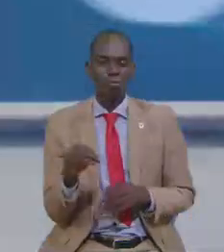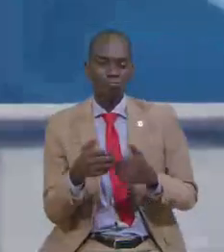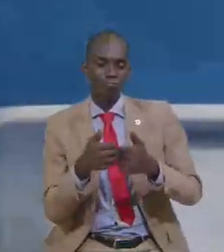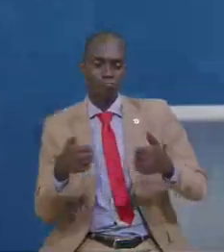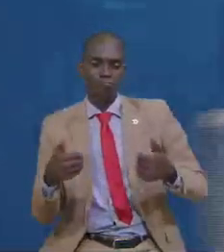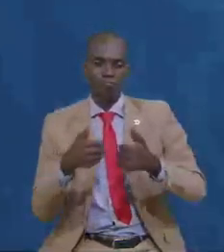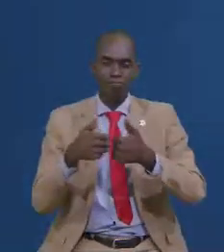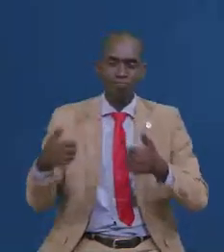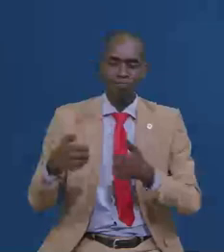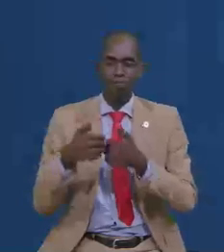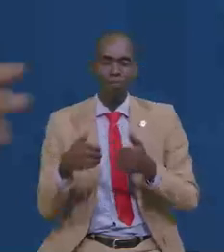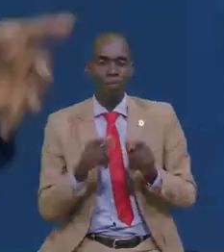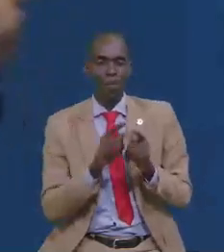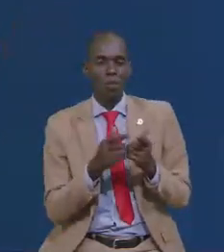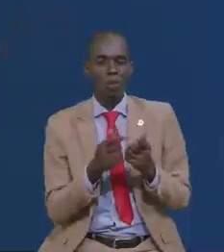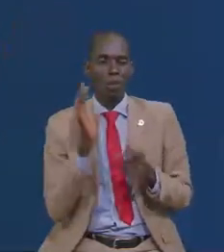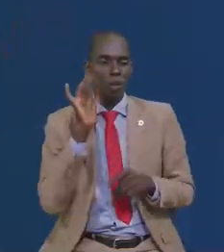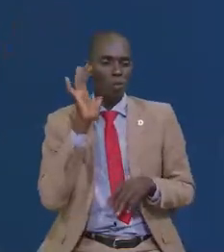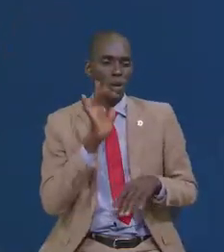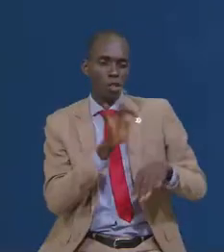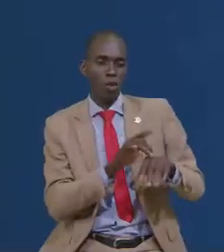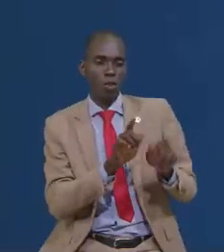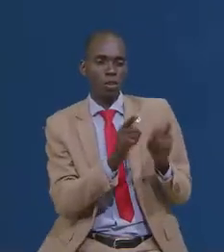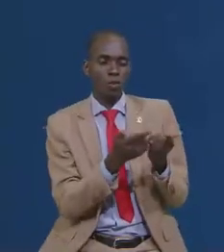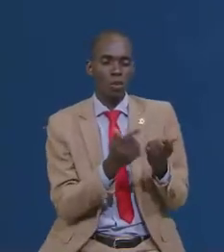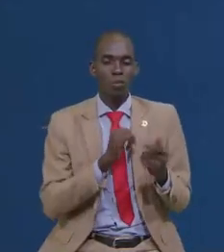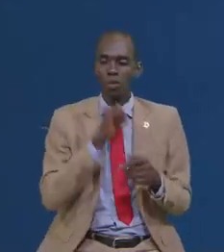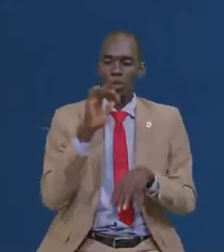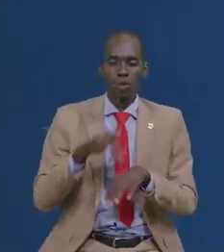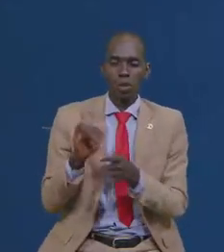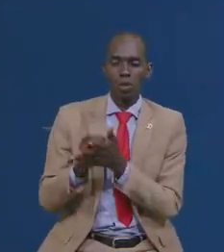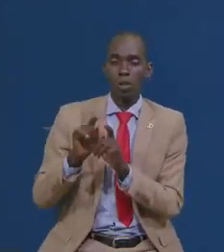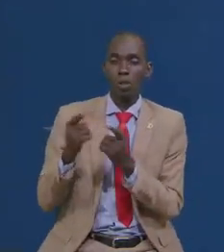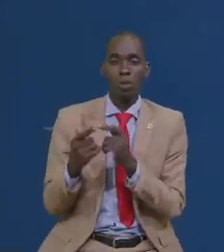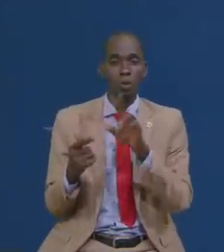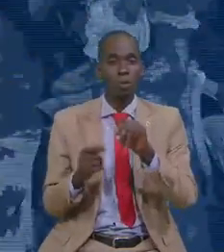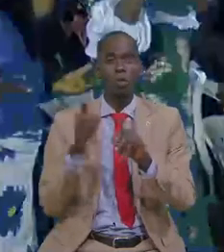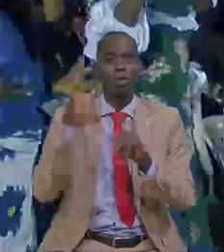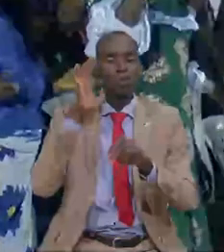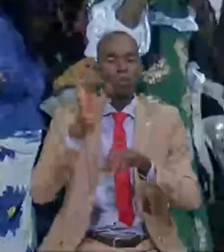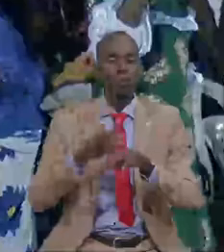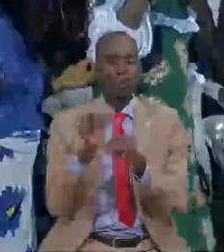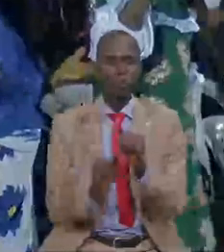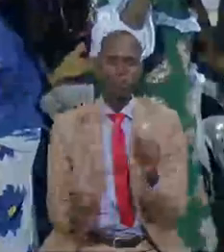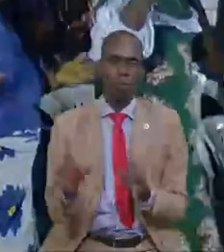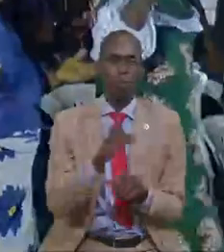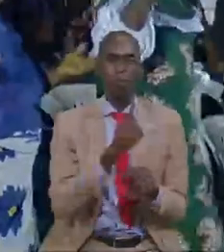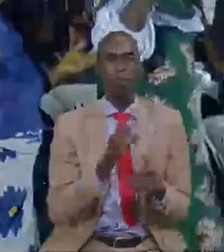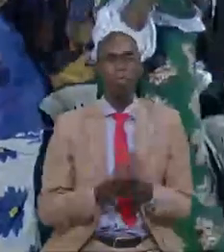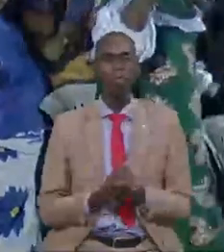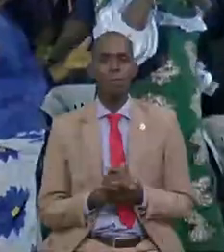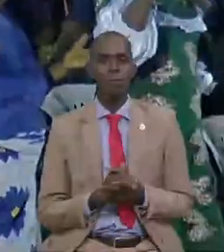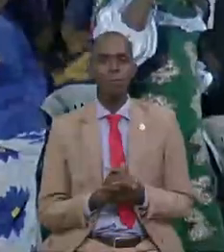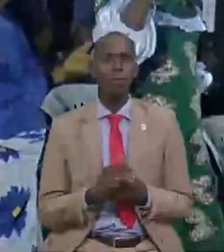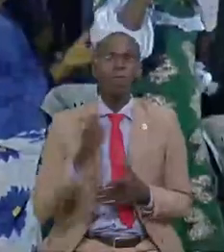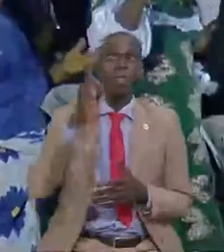il n'y a pas de distinction. Je vais toucher celui-ci, je ne vais pas toucher l'autre. Il va toucher tout le monde.